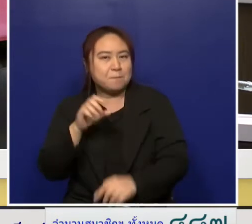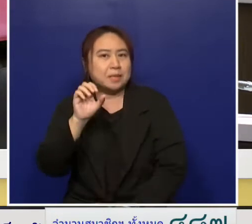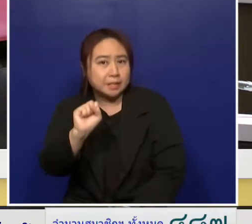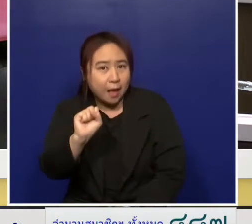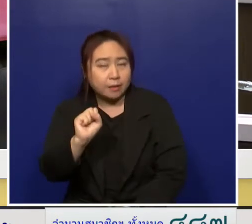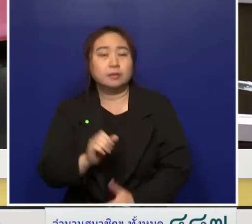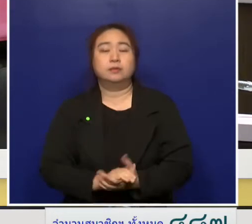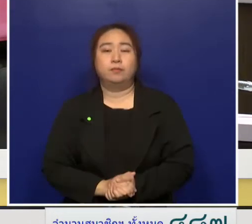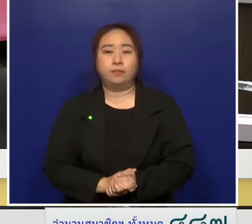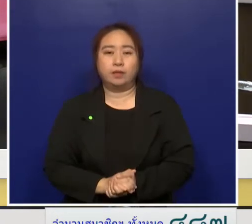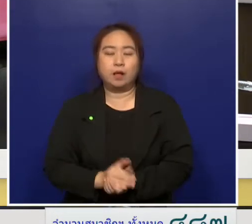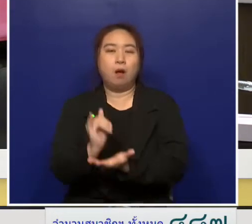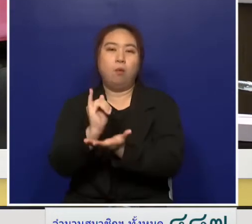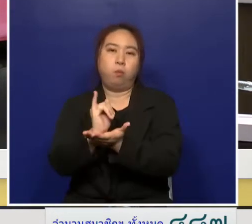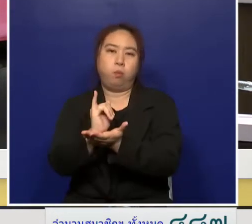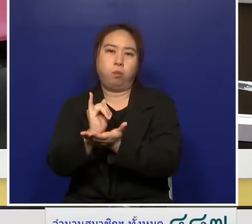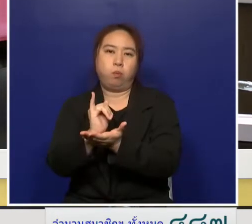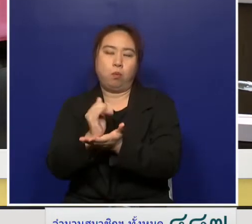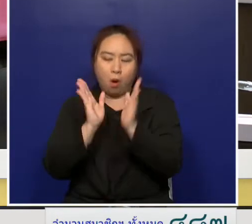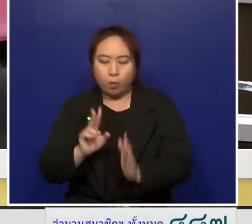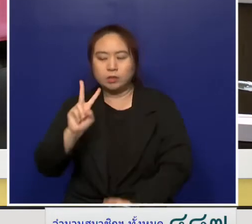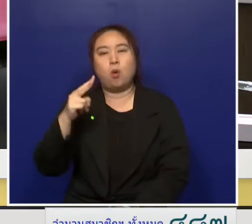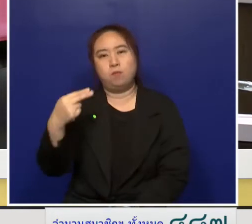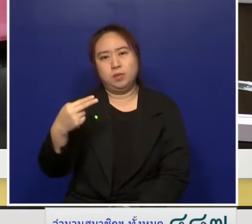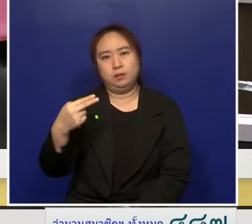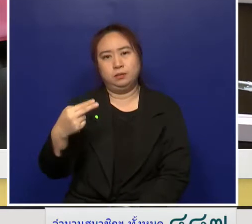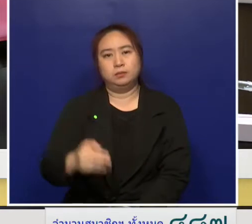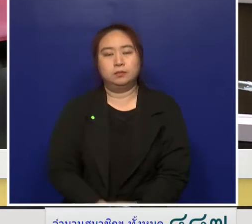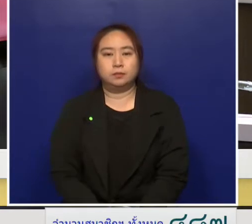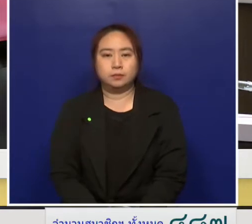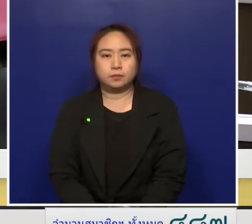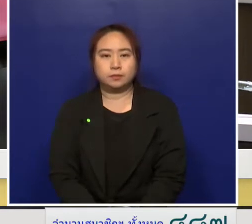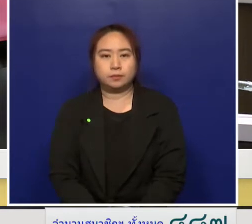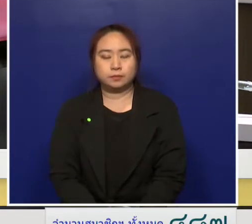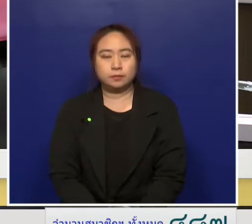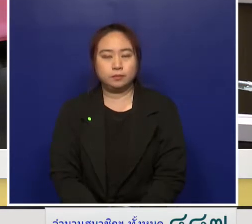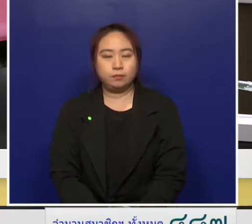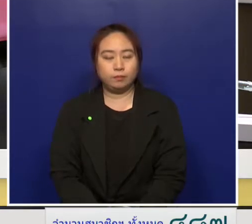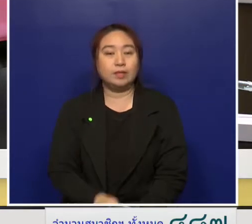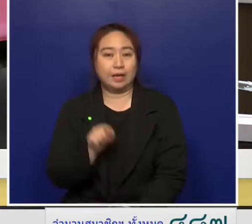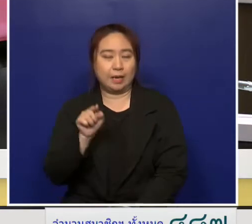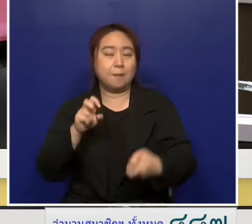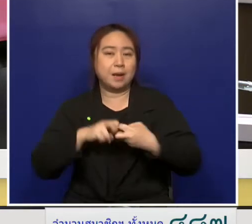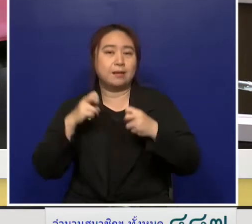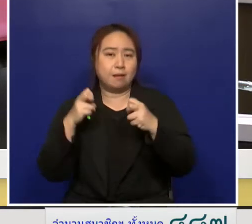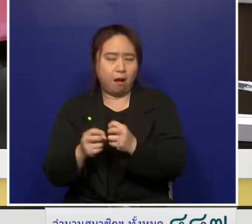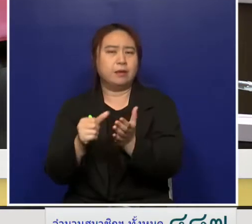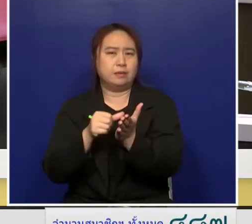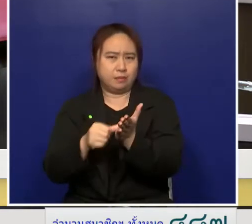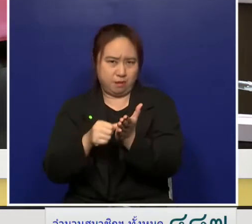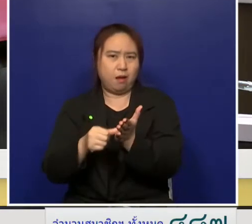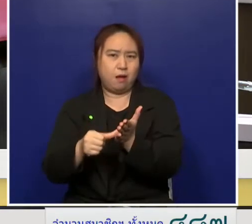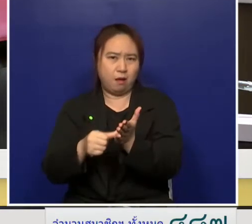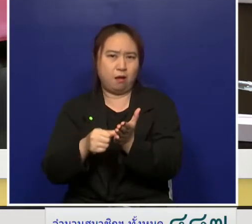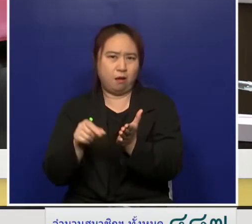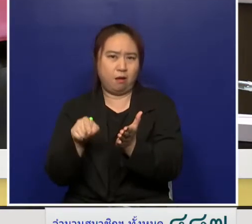และติดเตียงอีกกวา 20,000 คนเลยทีเดียวค่ะนั่นคือการแก้ปัญหาที่จะต้องแ